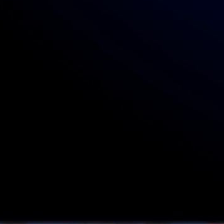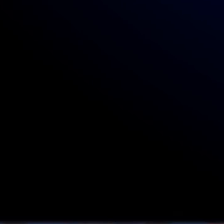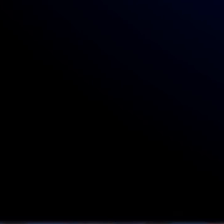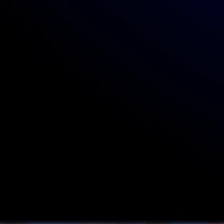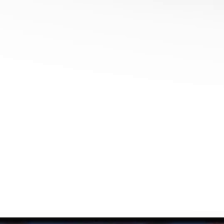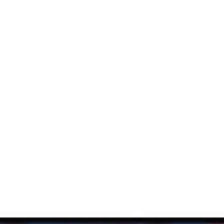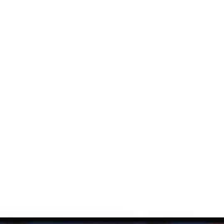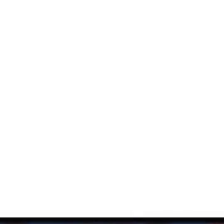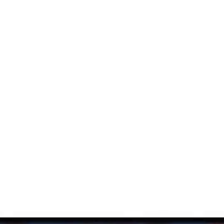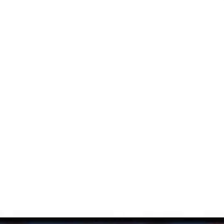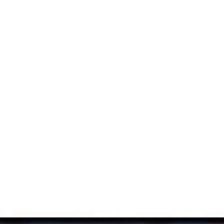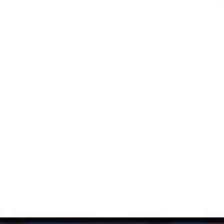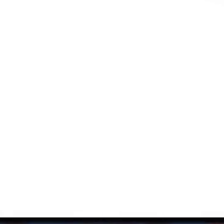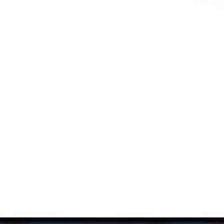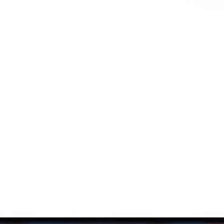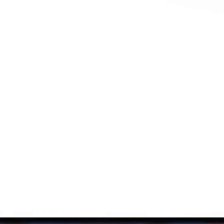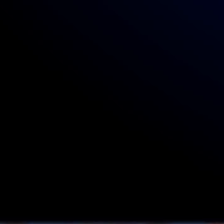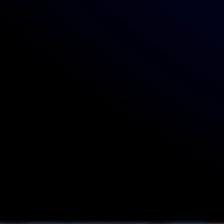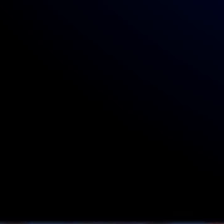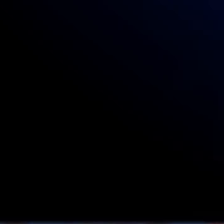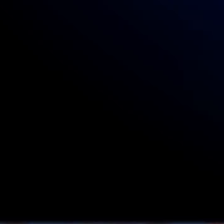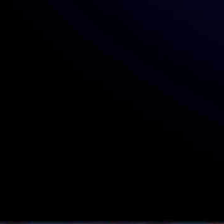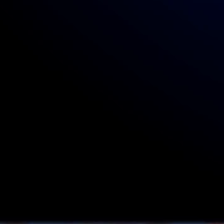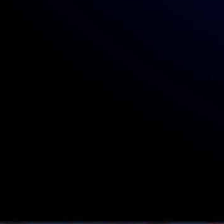ለሞት ለእለ ውስተ